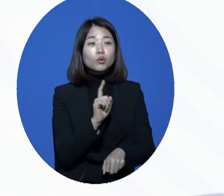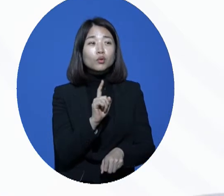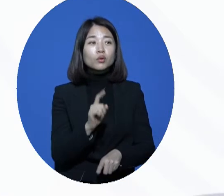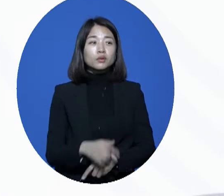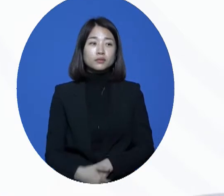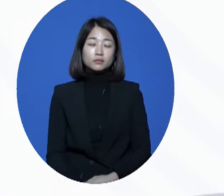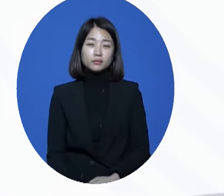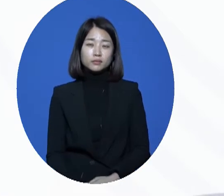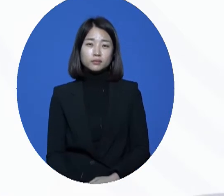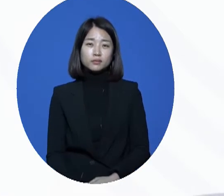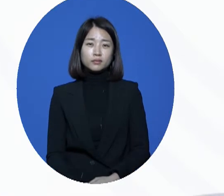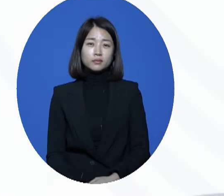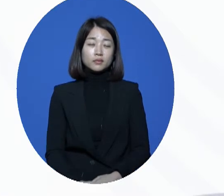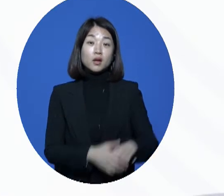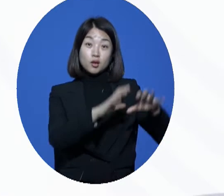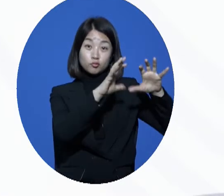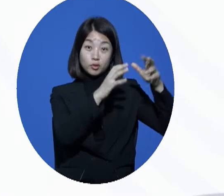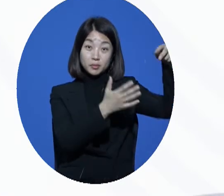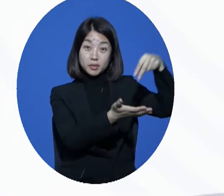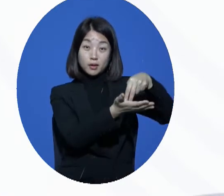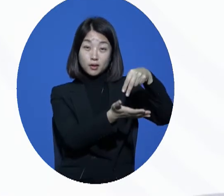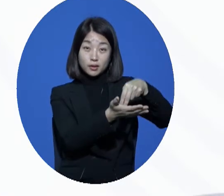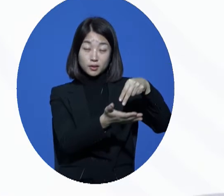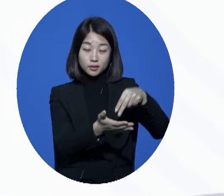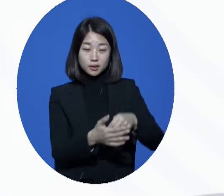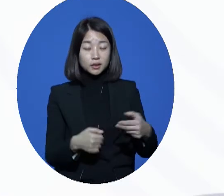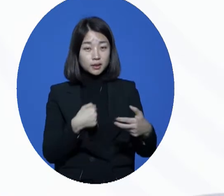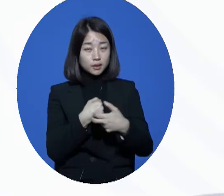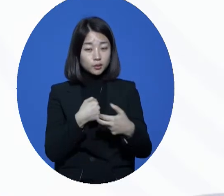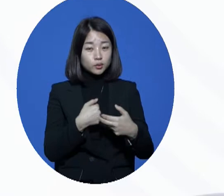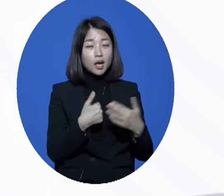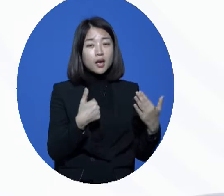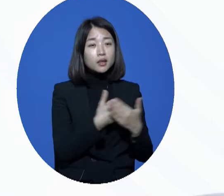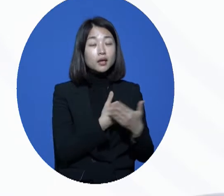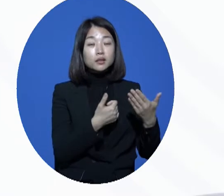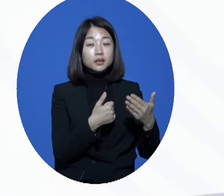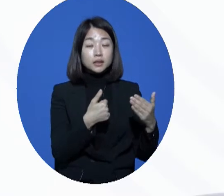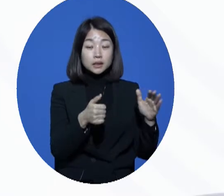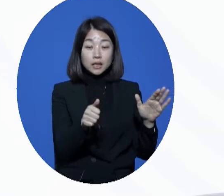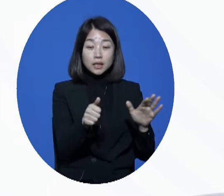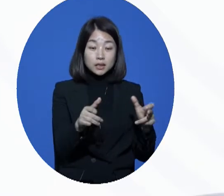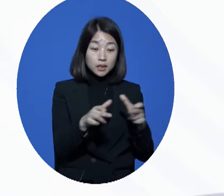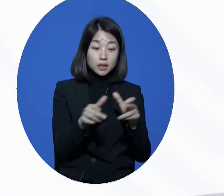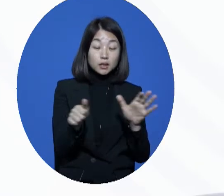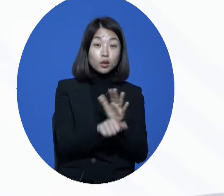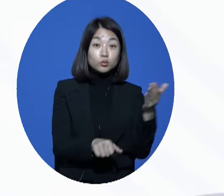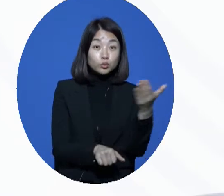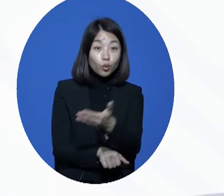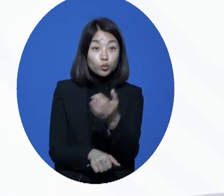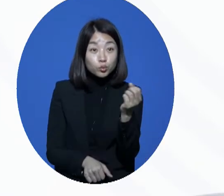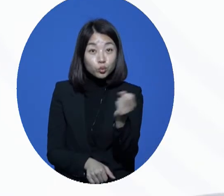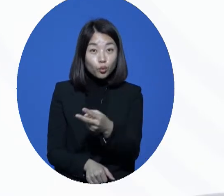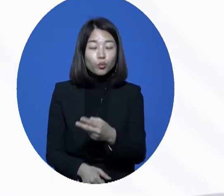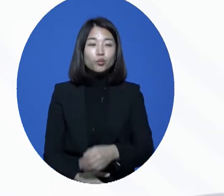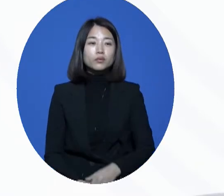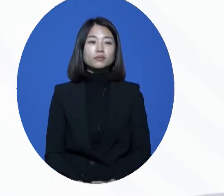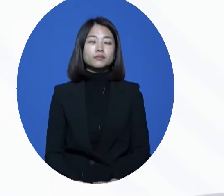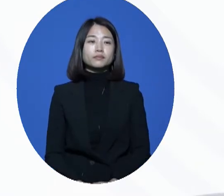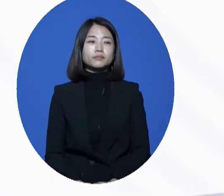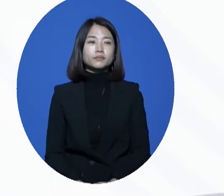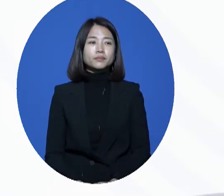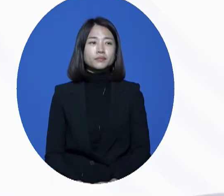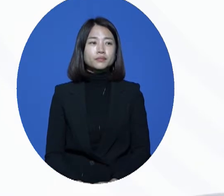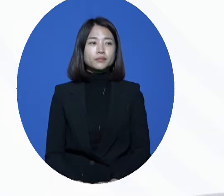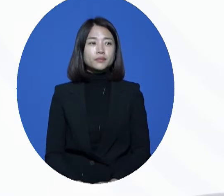이렇게 해야 국가의 의료적인 필요, 그 장애인의 의료적인 필요 또는 복지적인 필요를